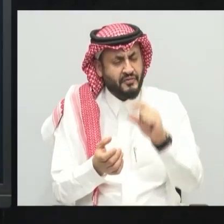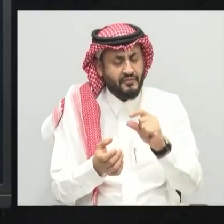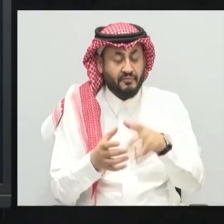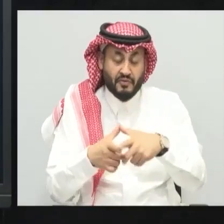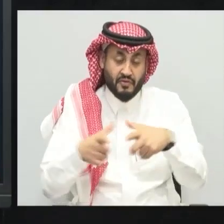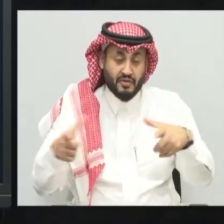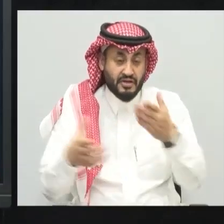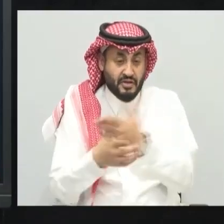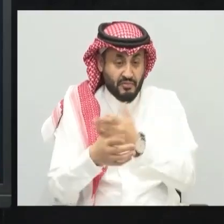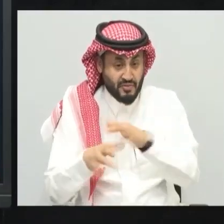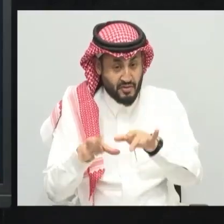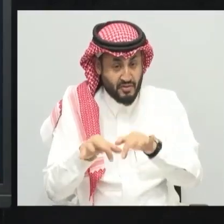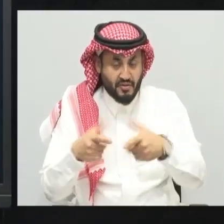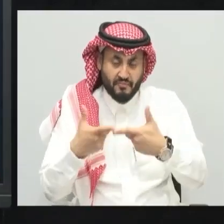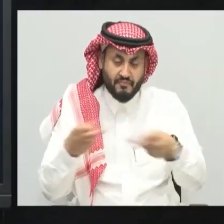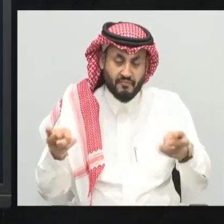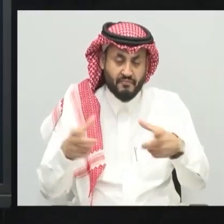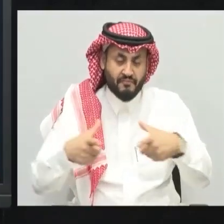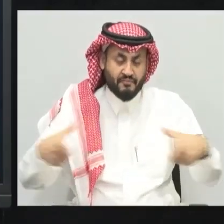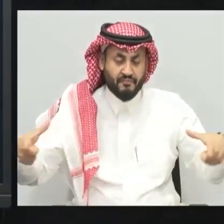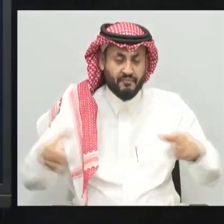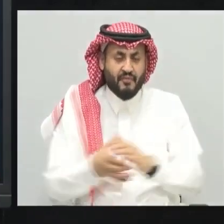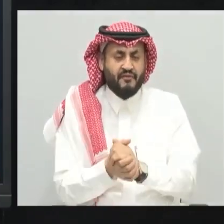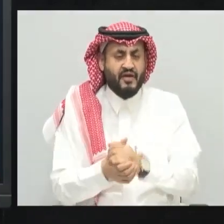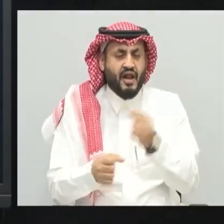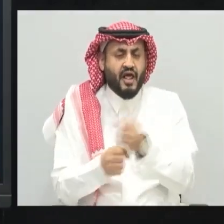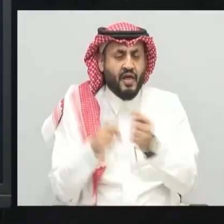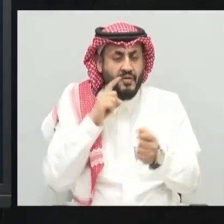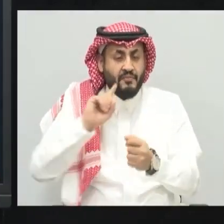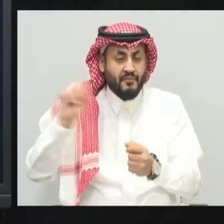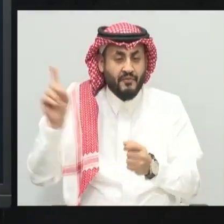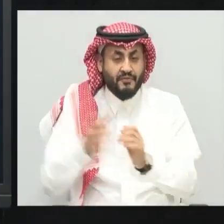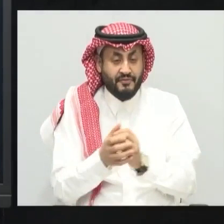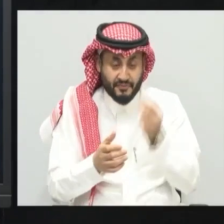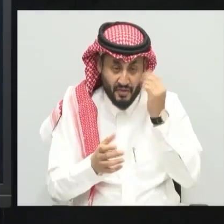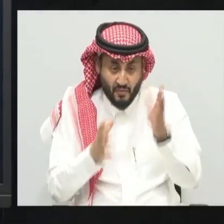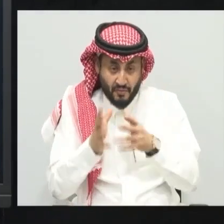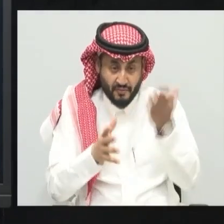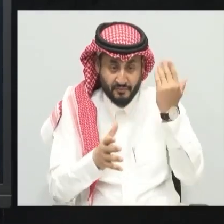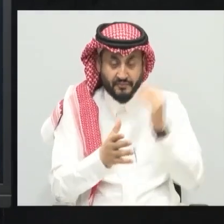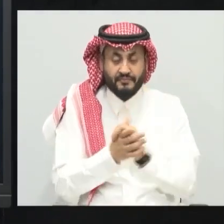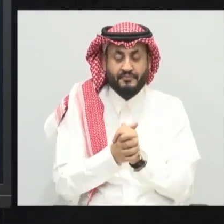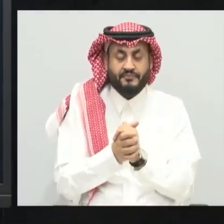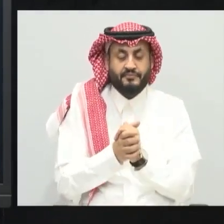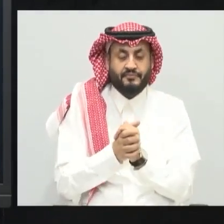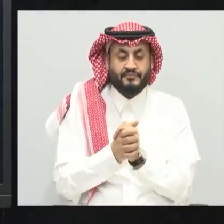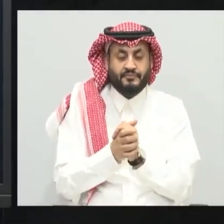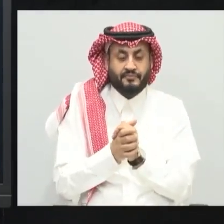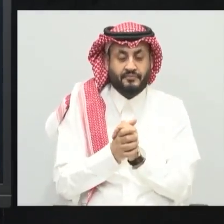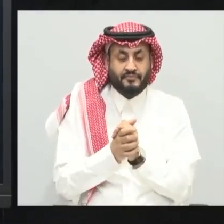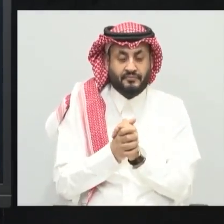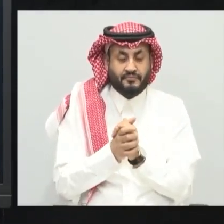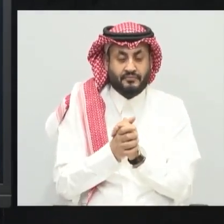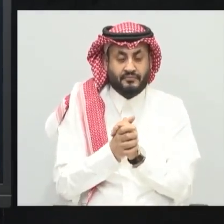قليل وكذلك عدد الموارد الماليه او الموارد الماليه لديك قليله تستطيع ان تتوسع